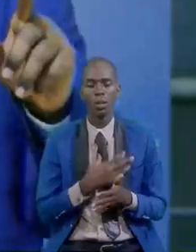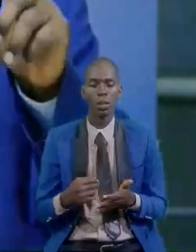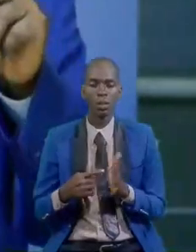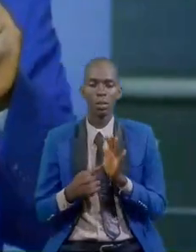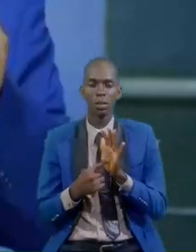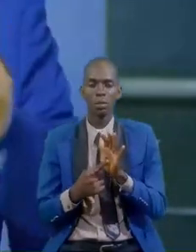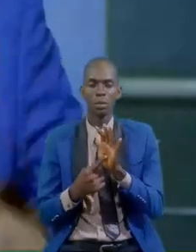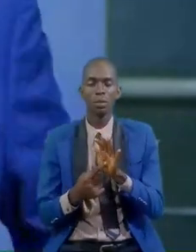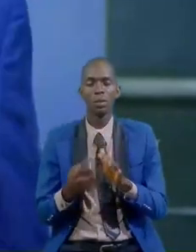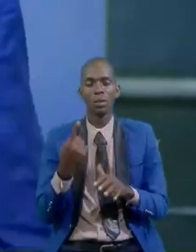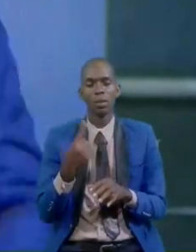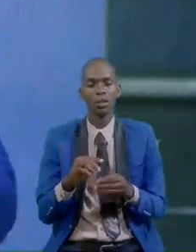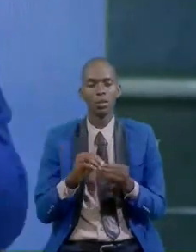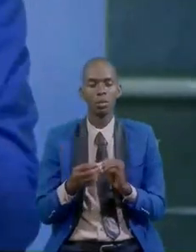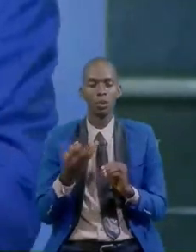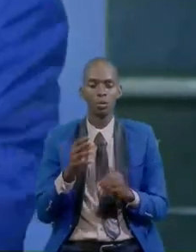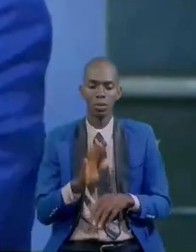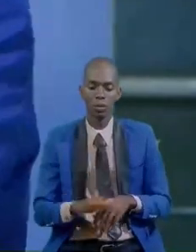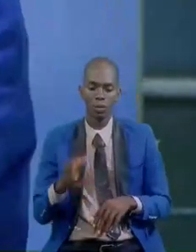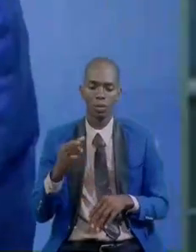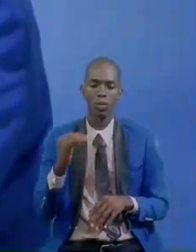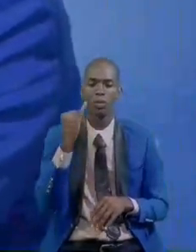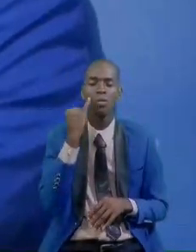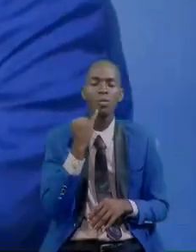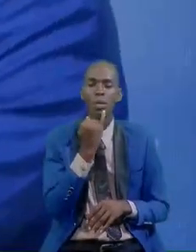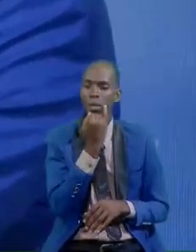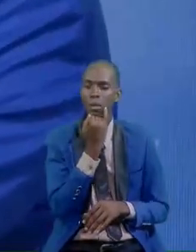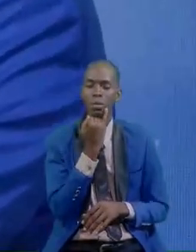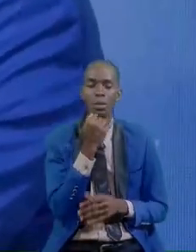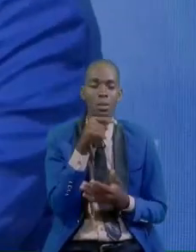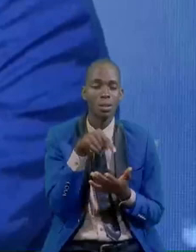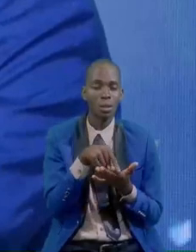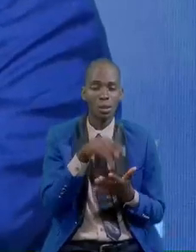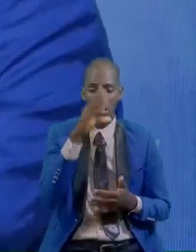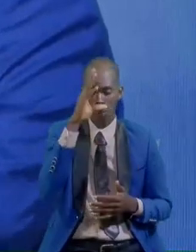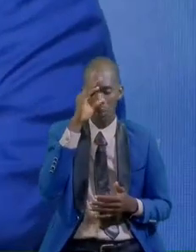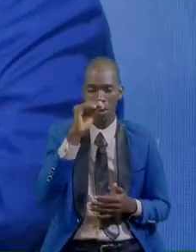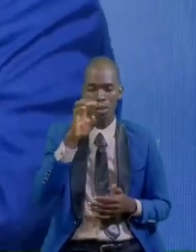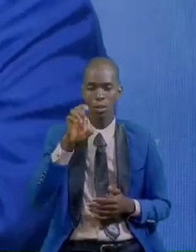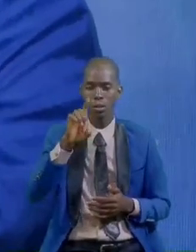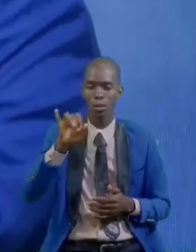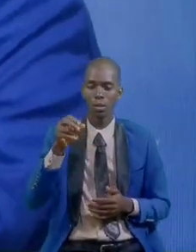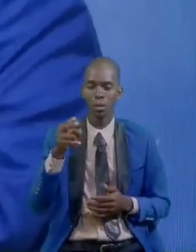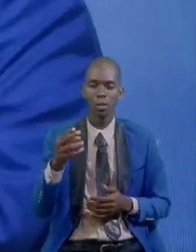représentant le nombre des enfants d'Israël. Cet homme était si